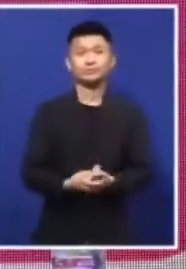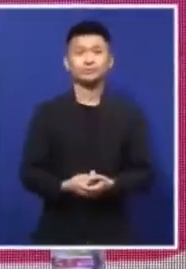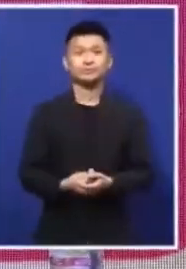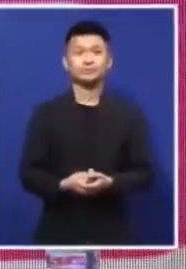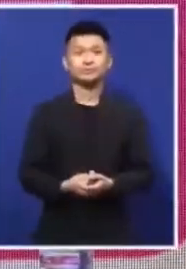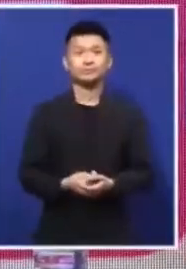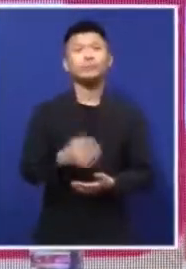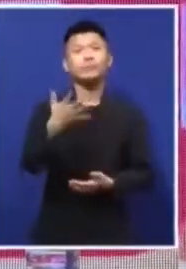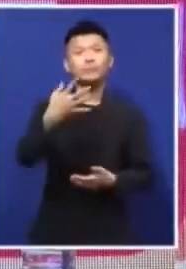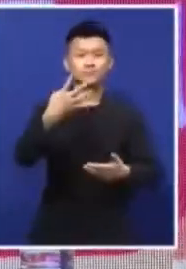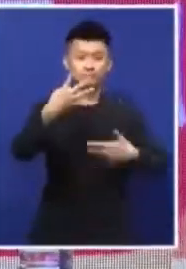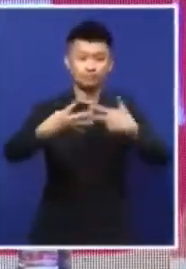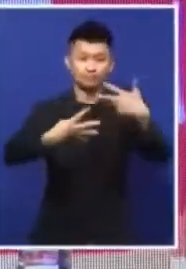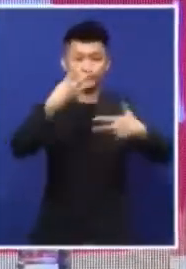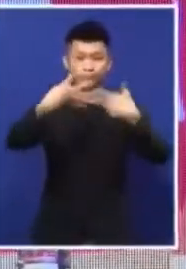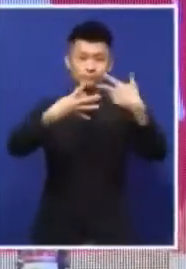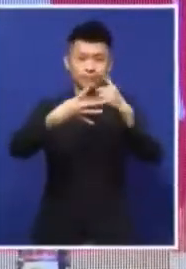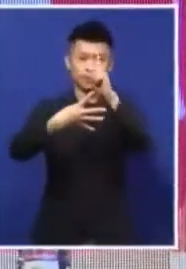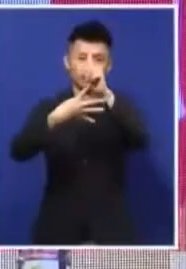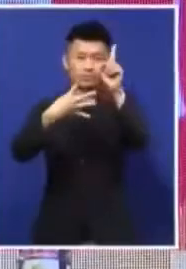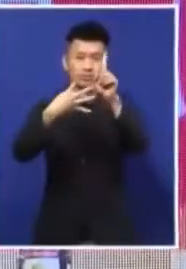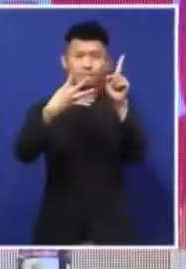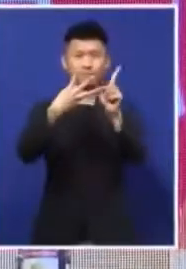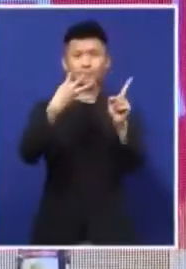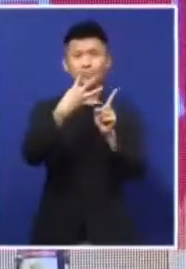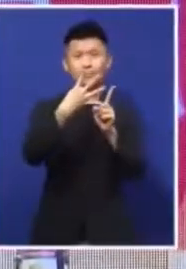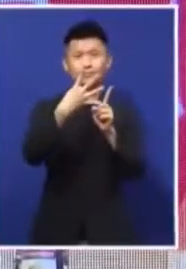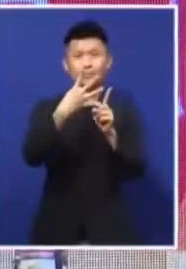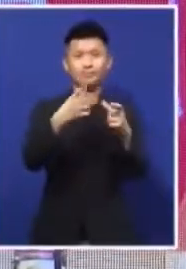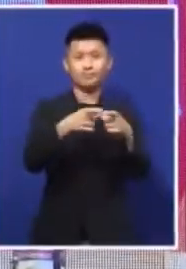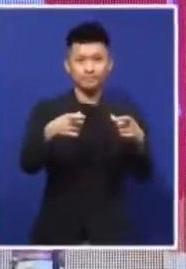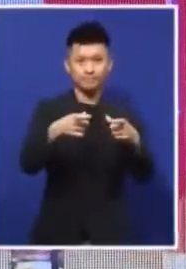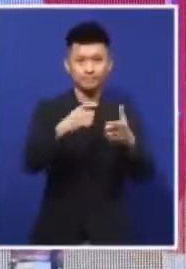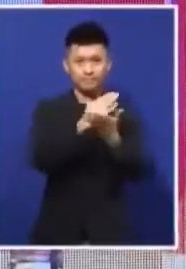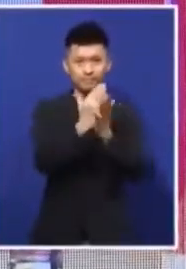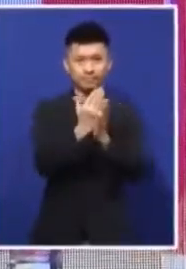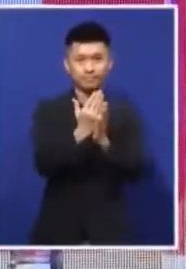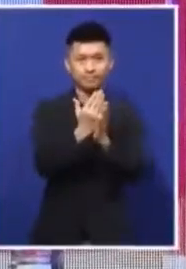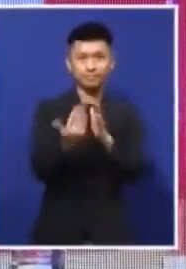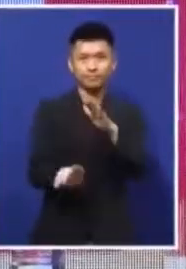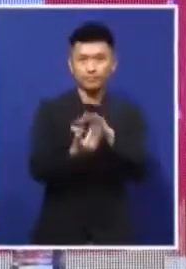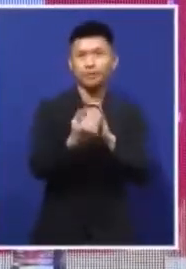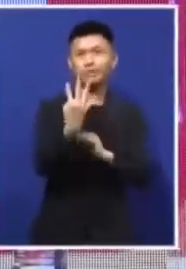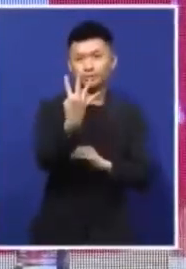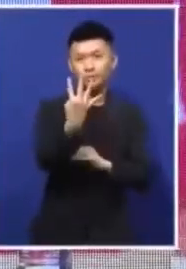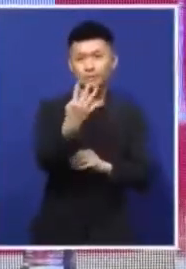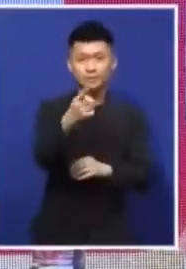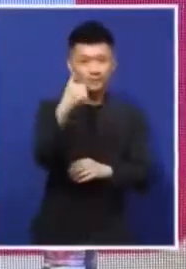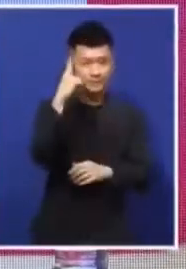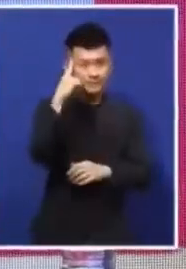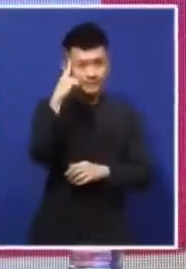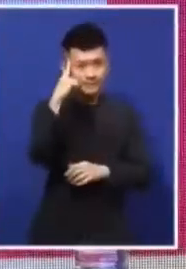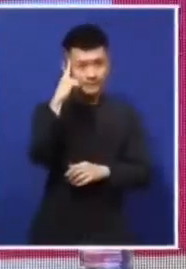就是 因为我们只抽4周啊，所以其实大家最佳的策略就是勾4种你最想要的。 嗯，